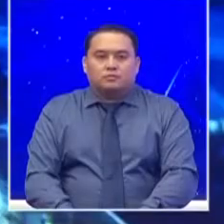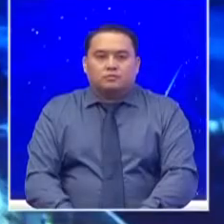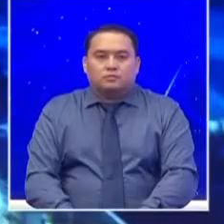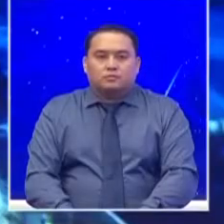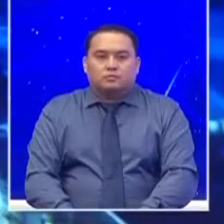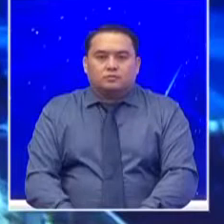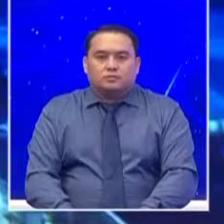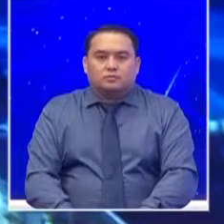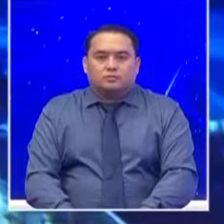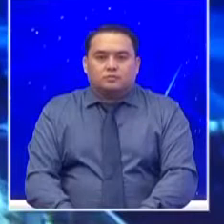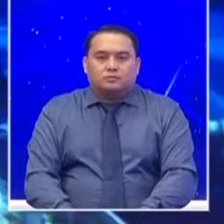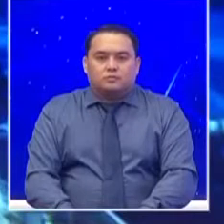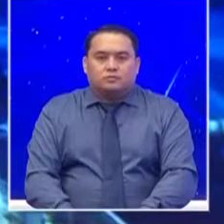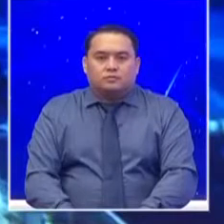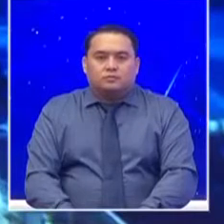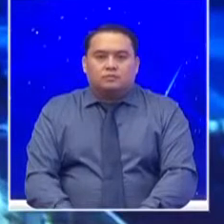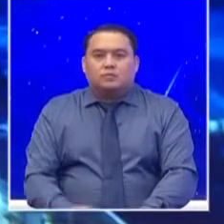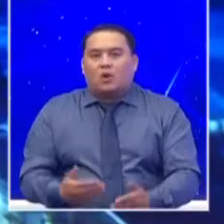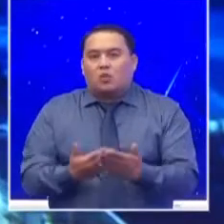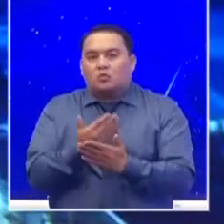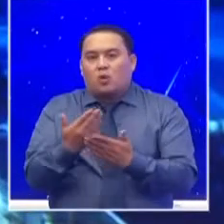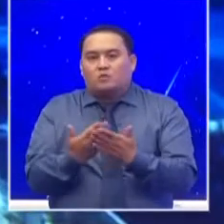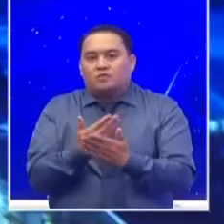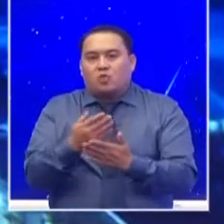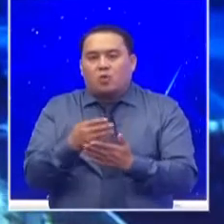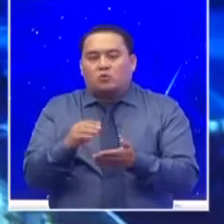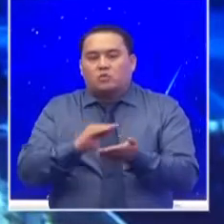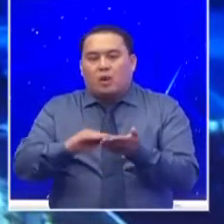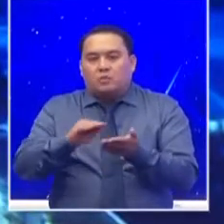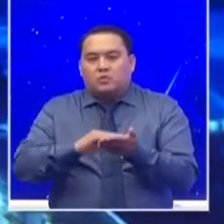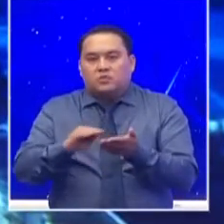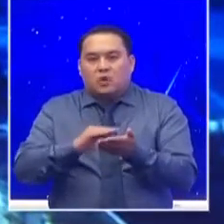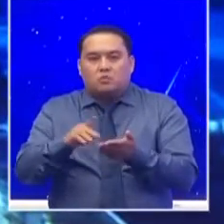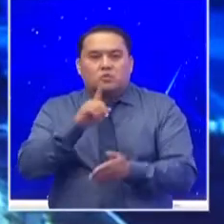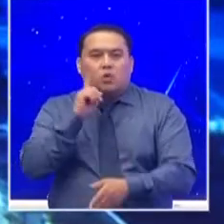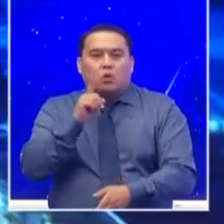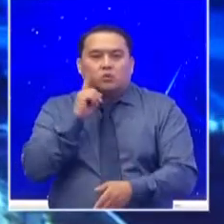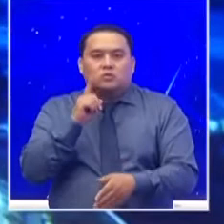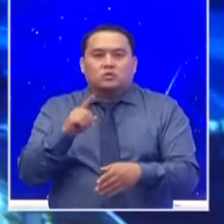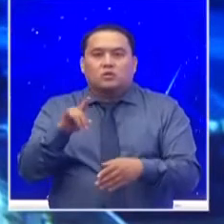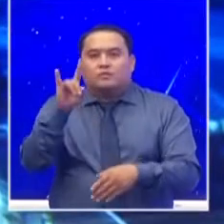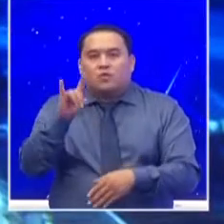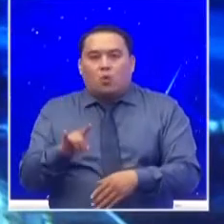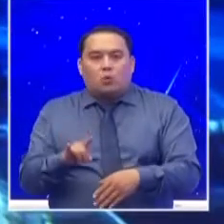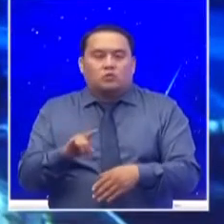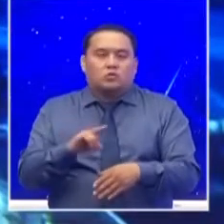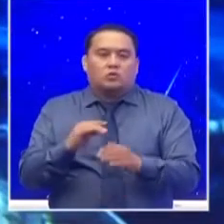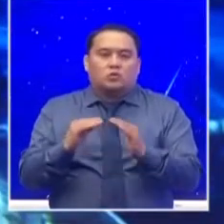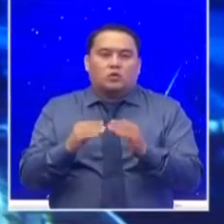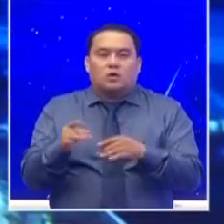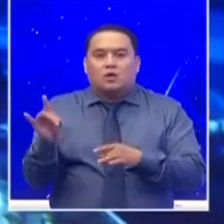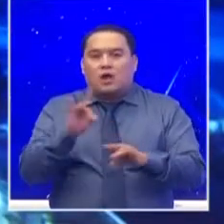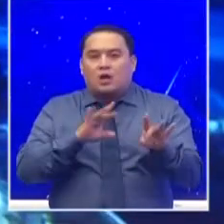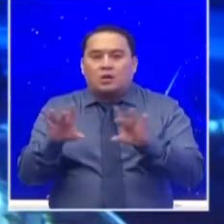Осторожно, граффити, не вызывающие никаких подозрений изображения идолов молодежи на стенах подъездов – это скрытая